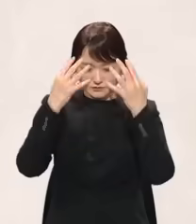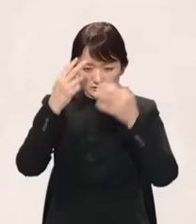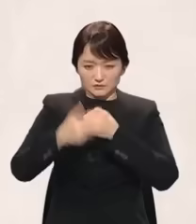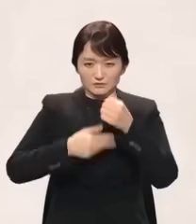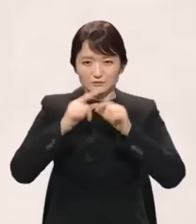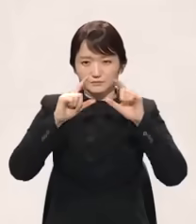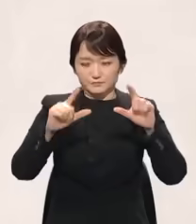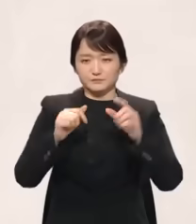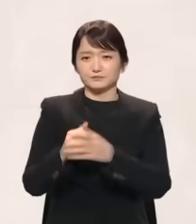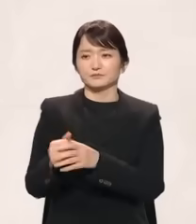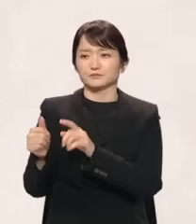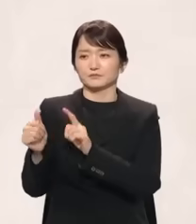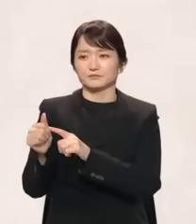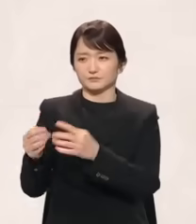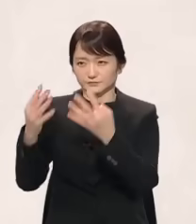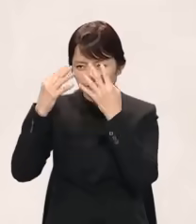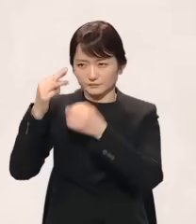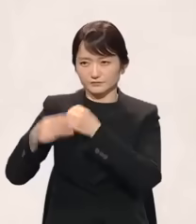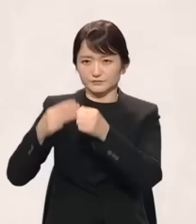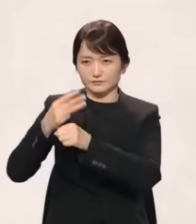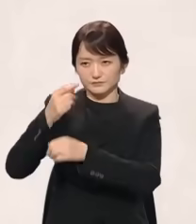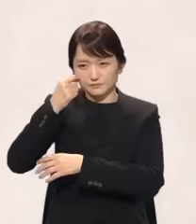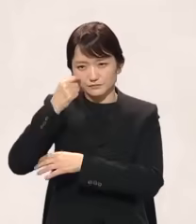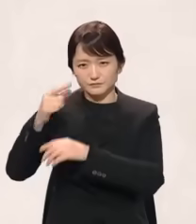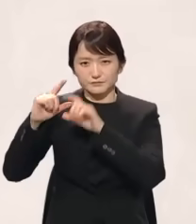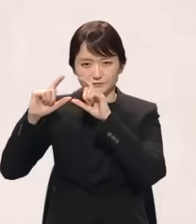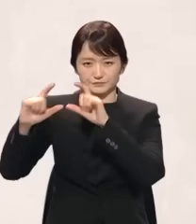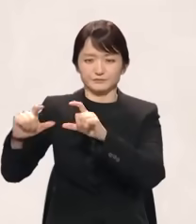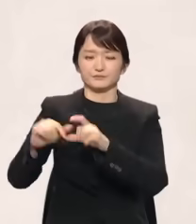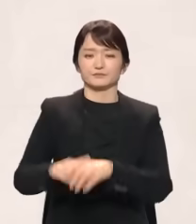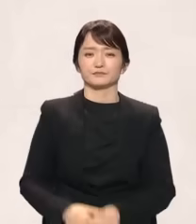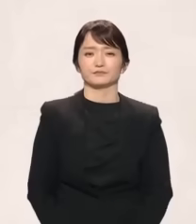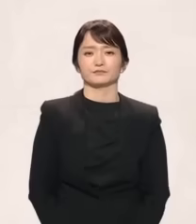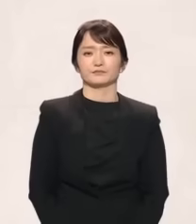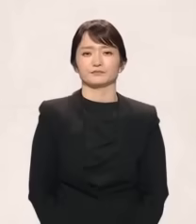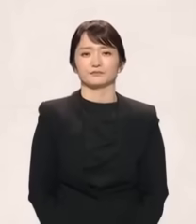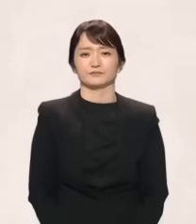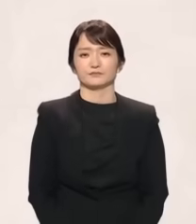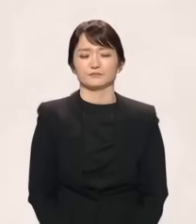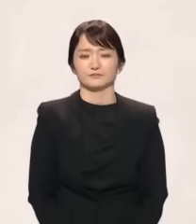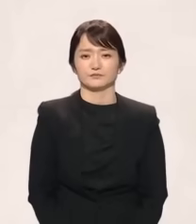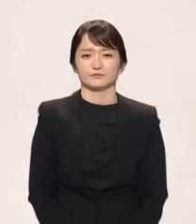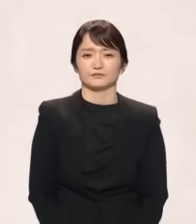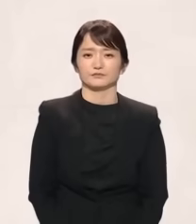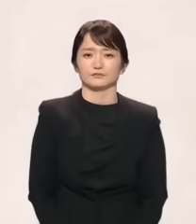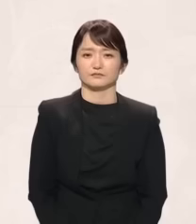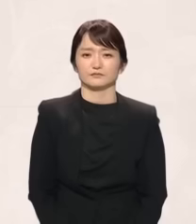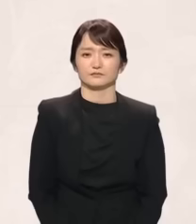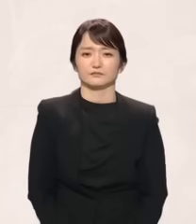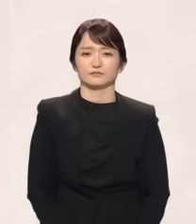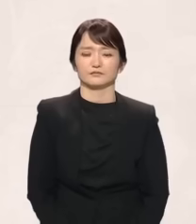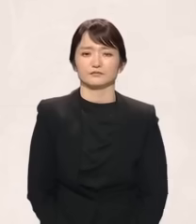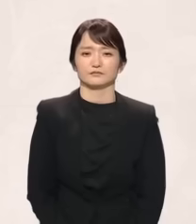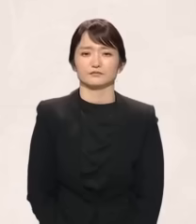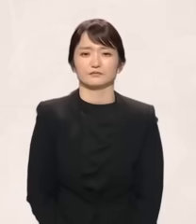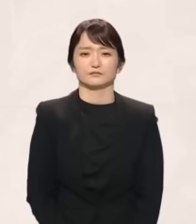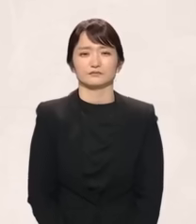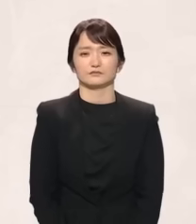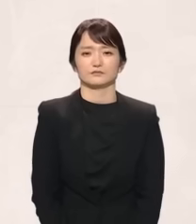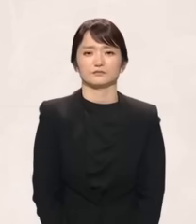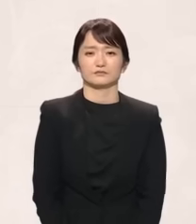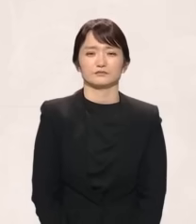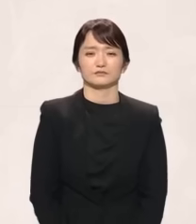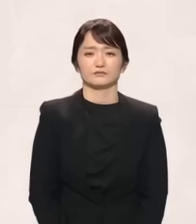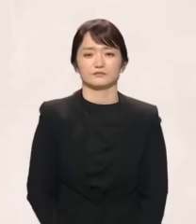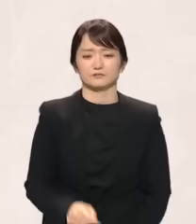되고요 B 테는 징역 3년 6개월이 선고가 됐습니다 자 교수님 아 항상 이런